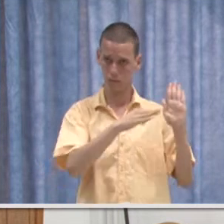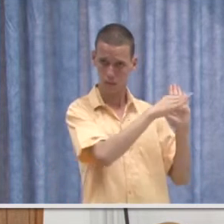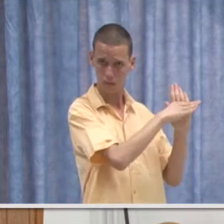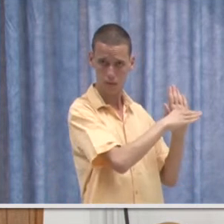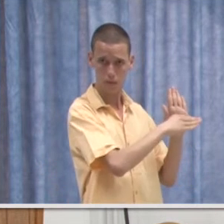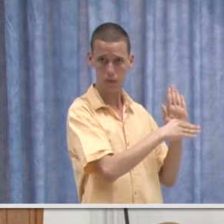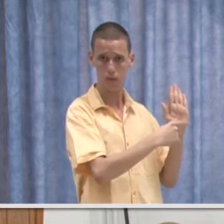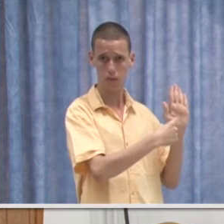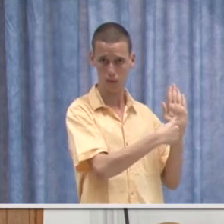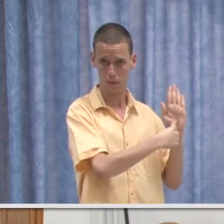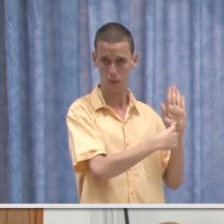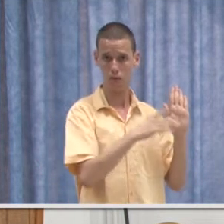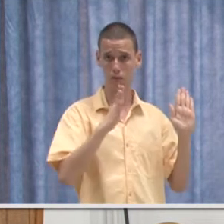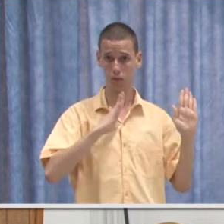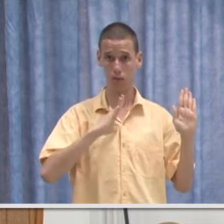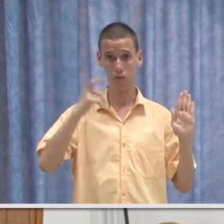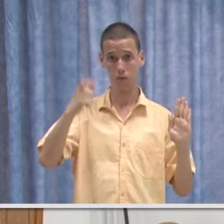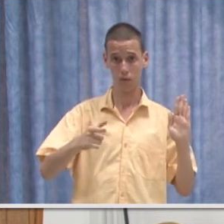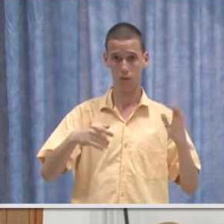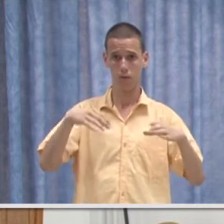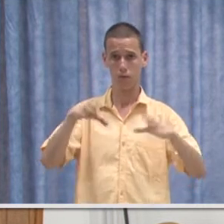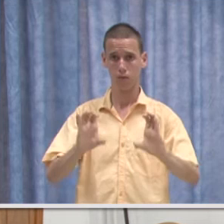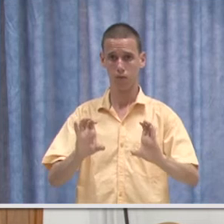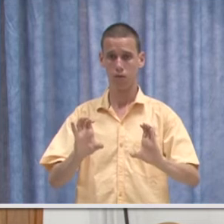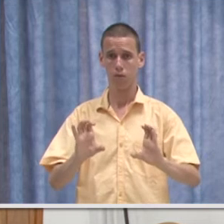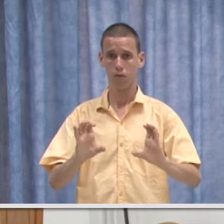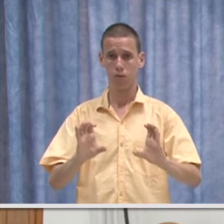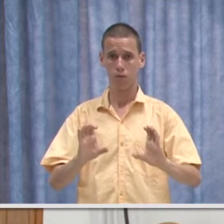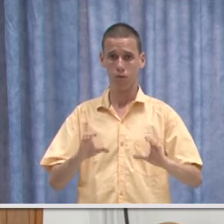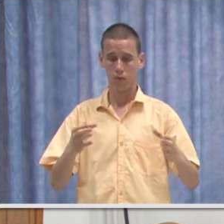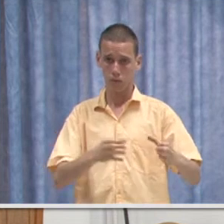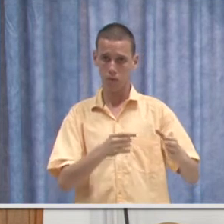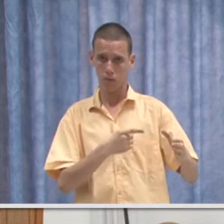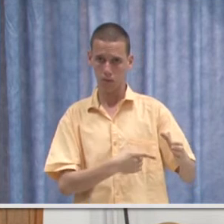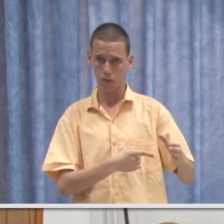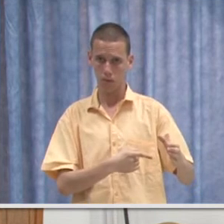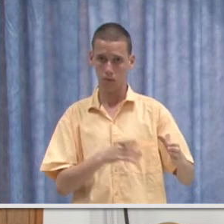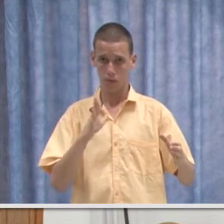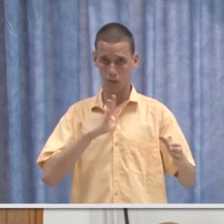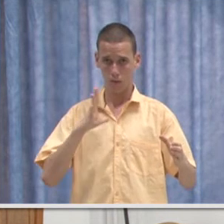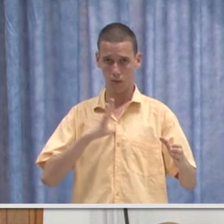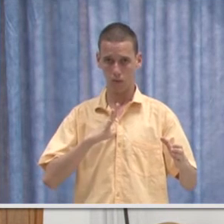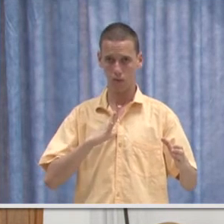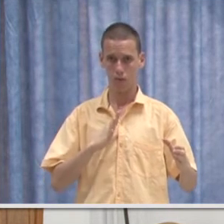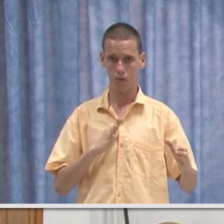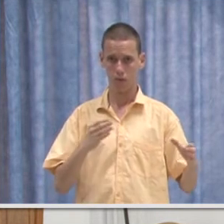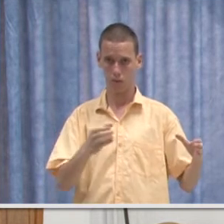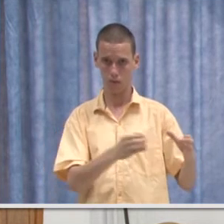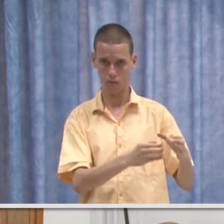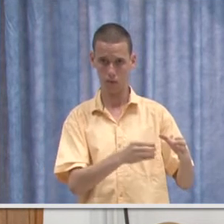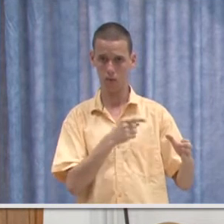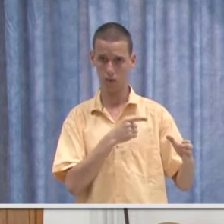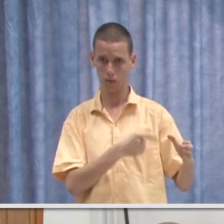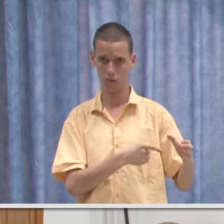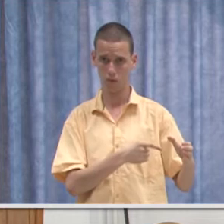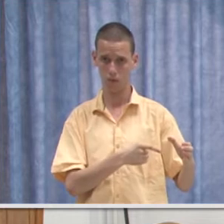monde, il y a ben, c'est ces lois. Après, il y a aussi des ben, gens qui sont ben, Indian